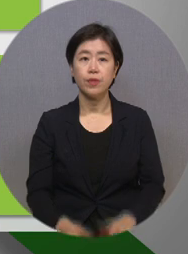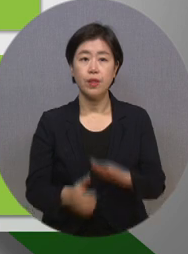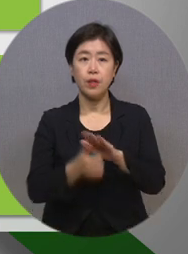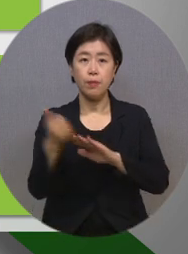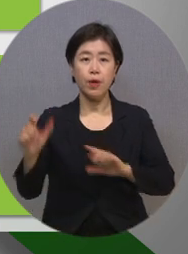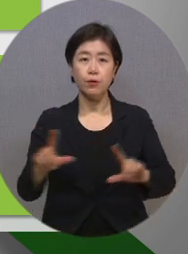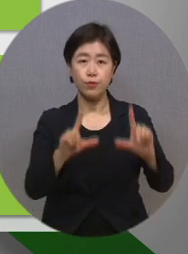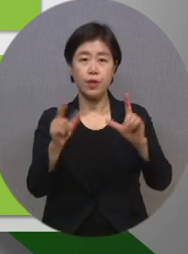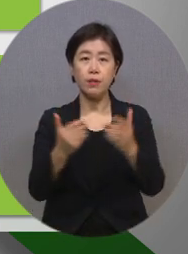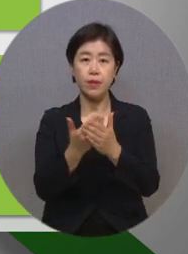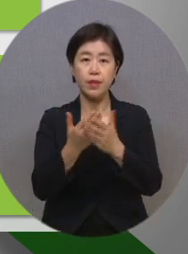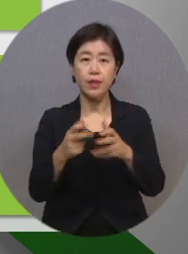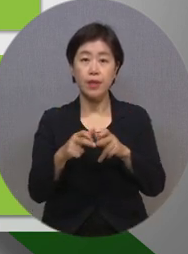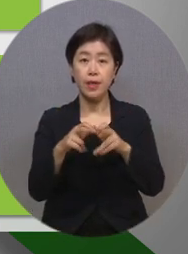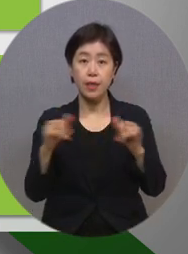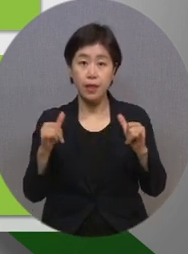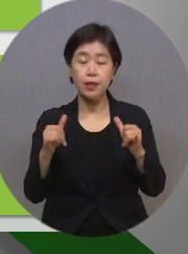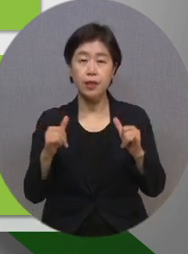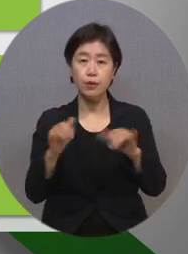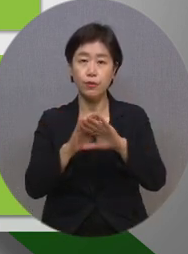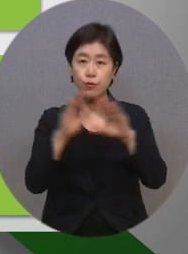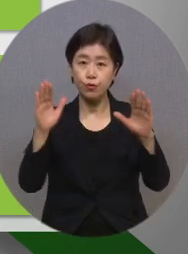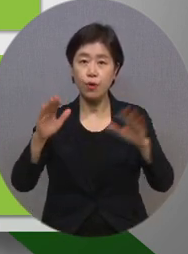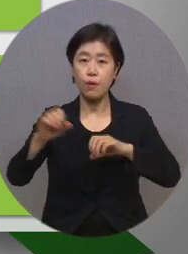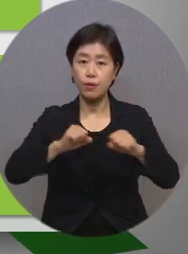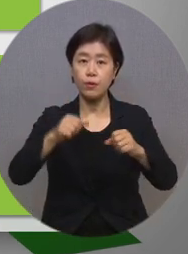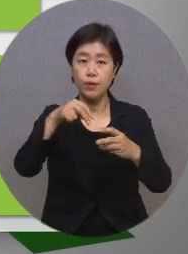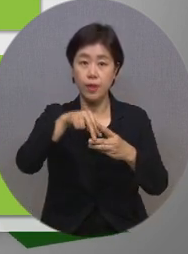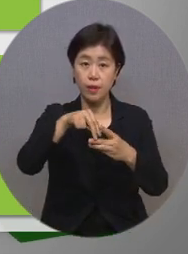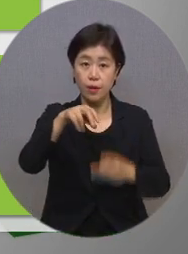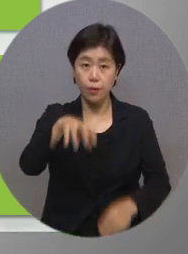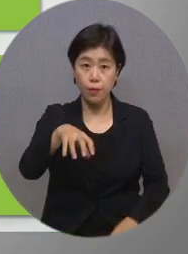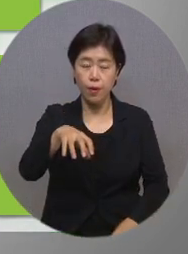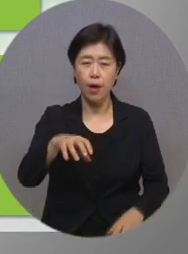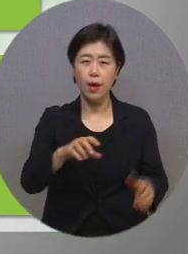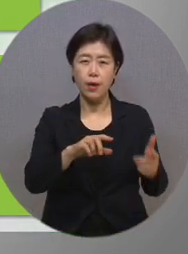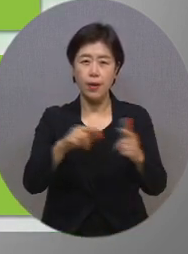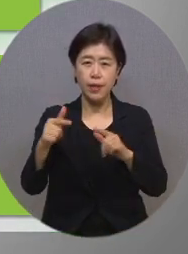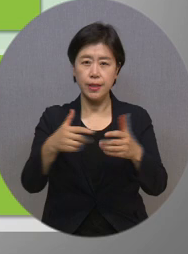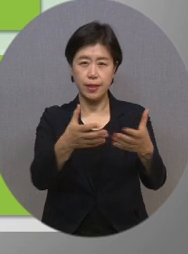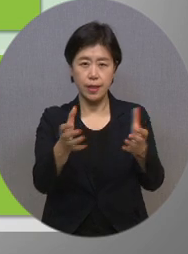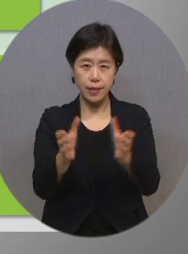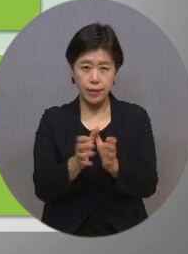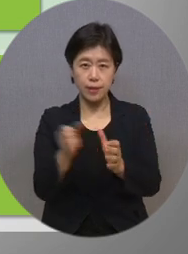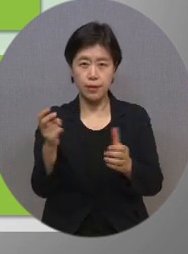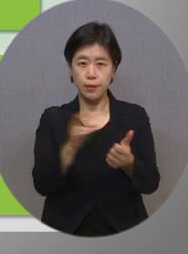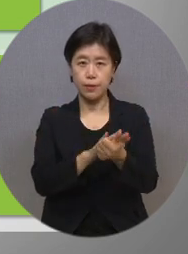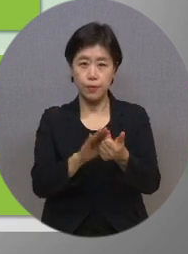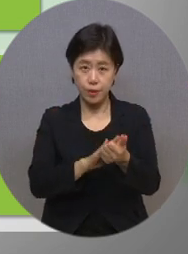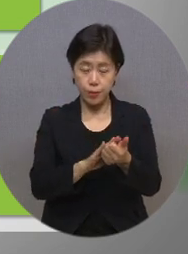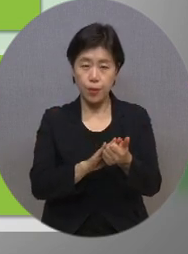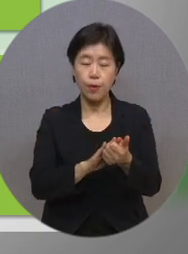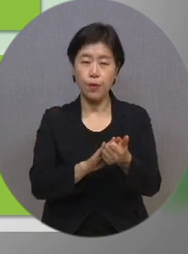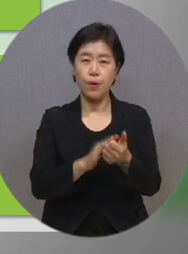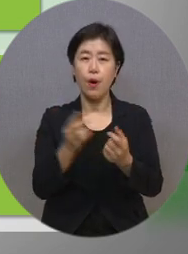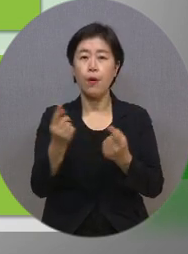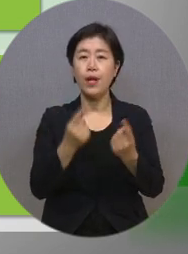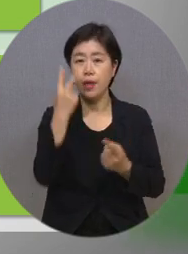희망누리 발달장애인 주간활동센터에서 각종 단체 및 기타 고객 서비스 관리자를